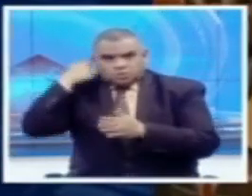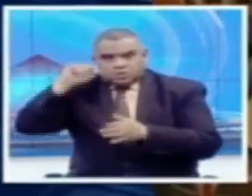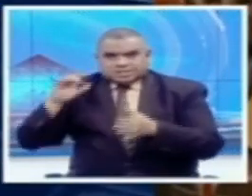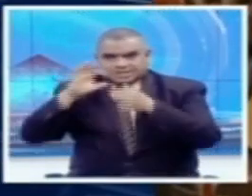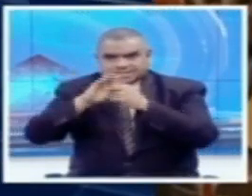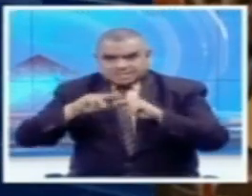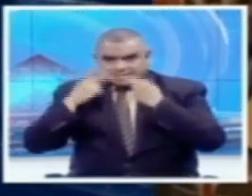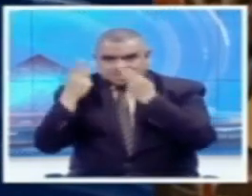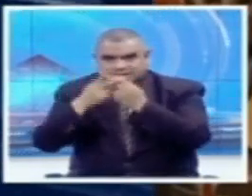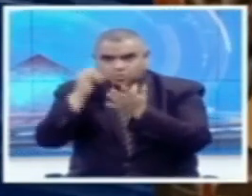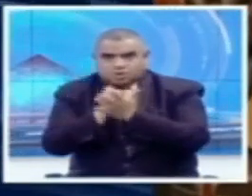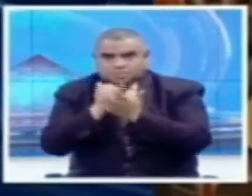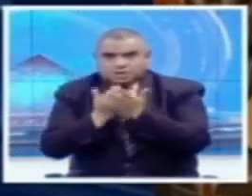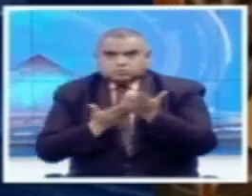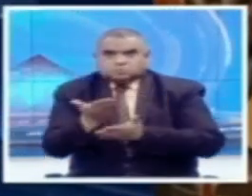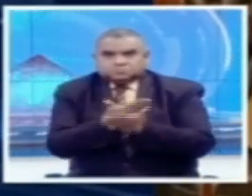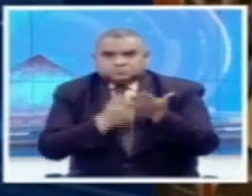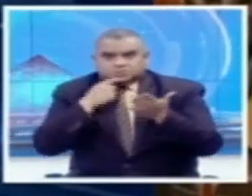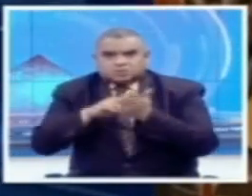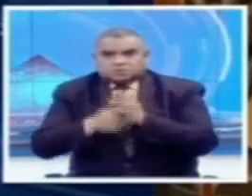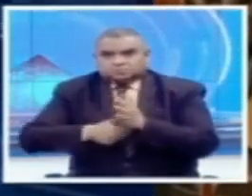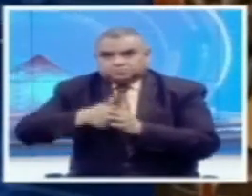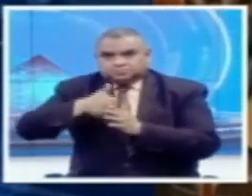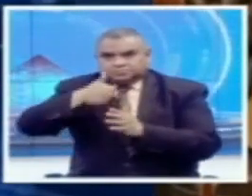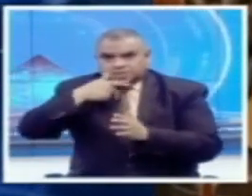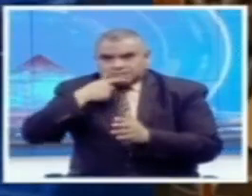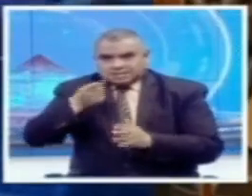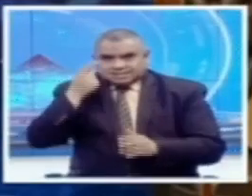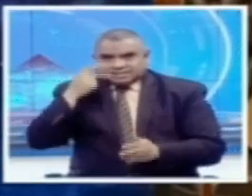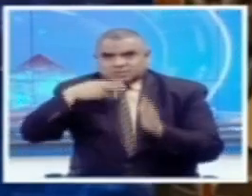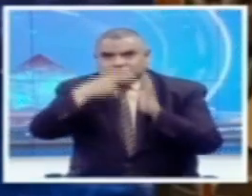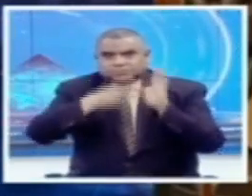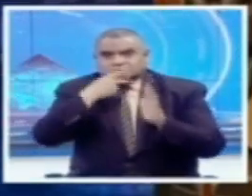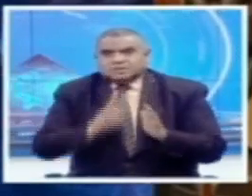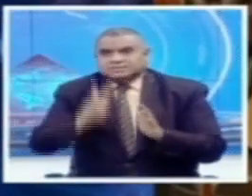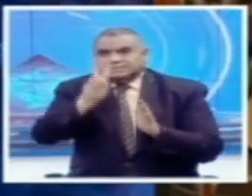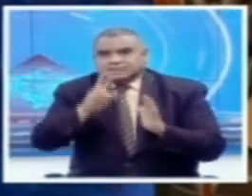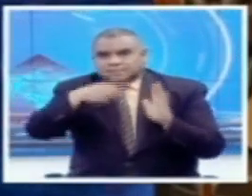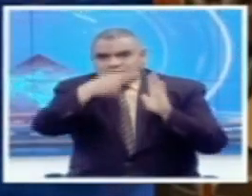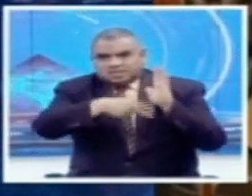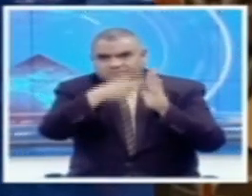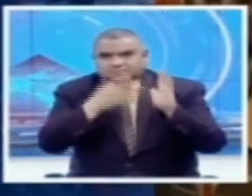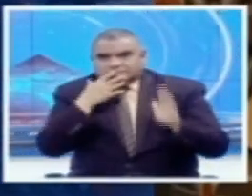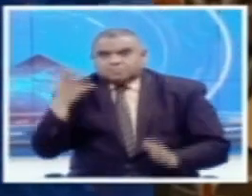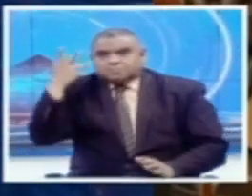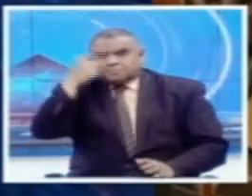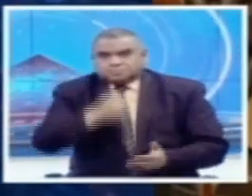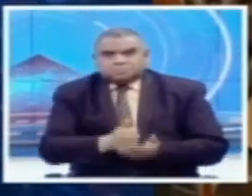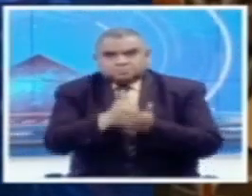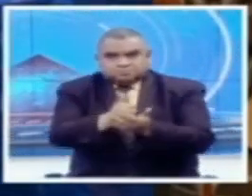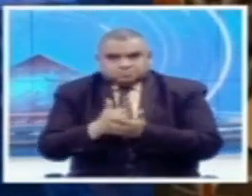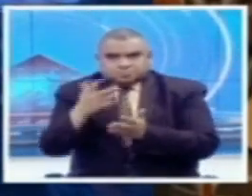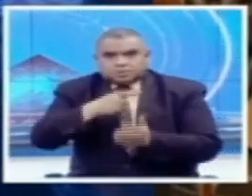بعلاقات التعاون في هذا المجال التي نتج عنها خلال العام الماضي توقيع 7 اتفاقيات منح